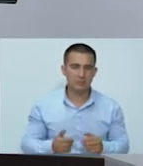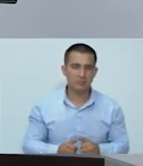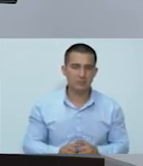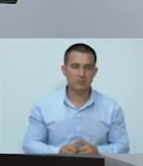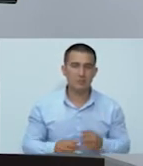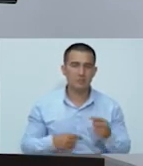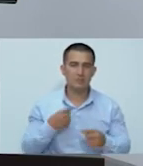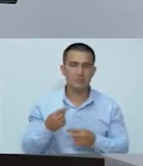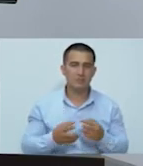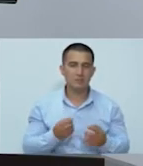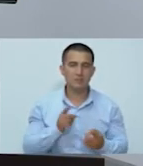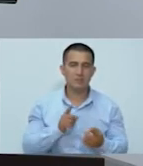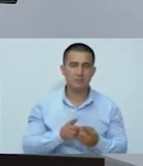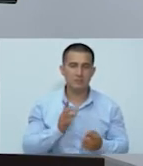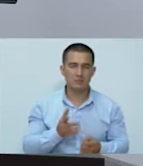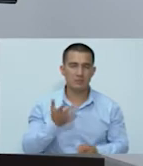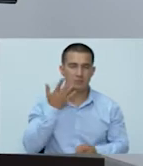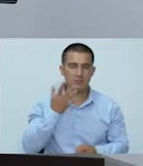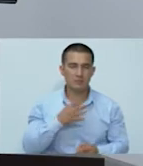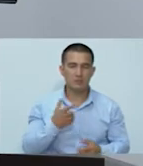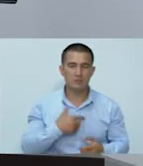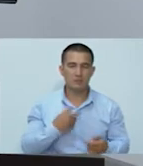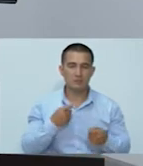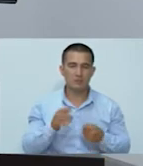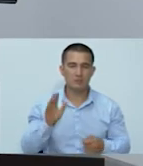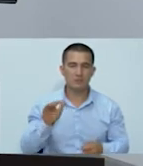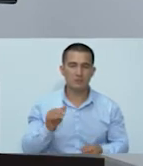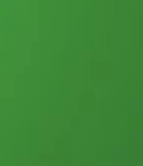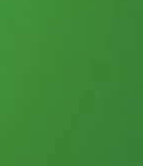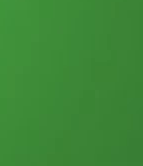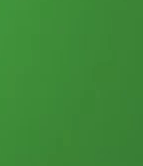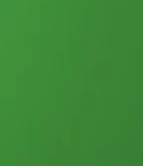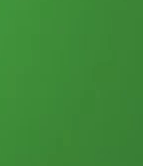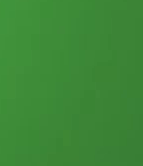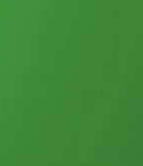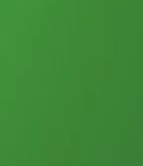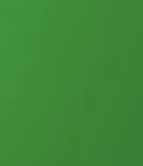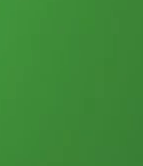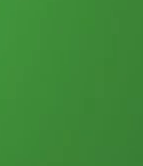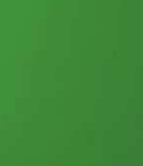Keyingi mashg'ulotlarimizda uchrashguncha xayr.